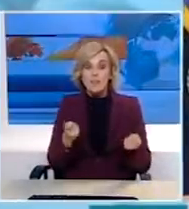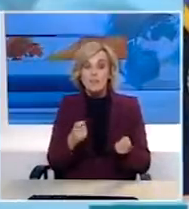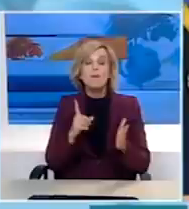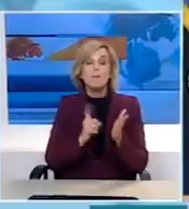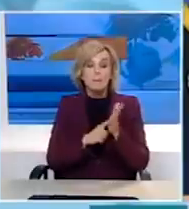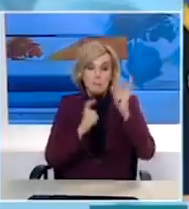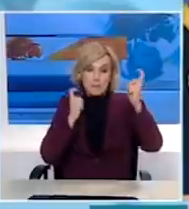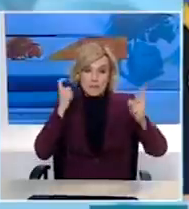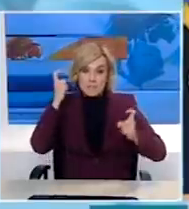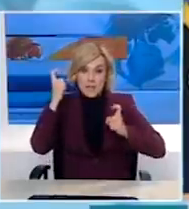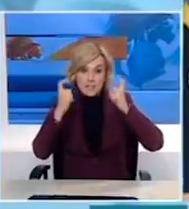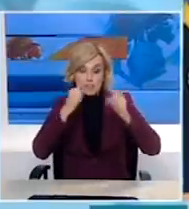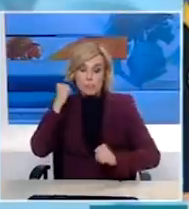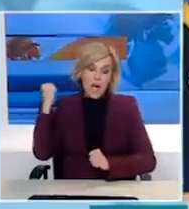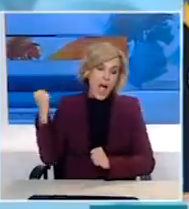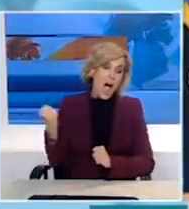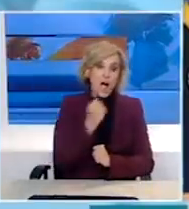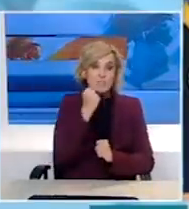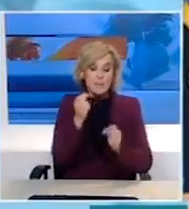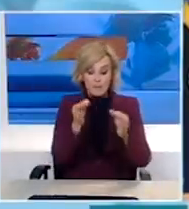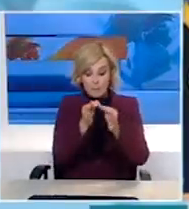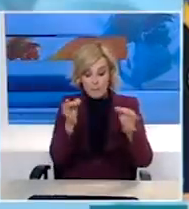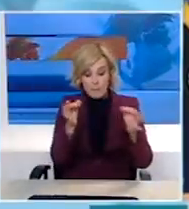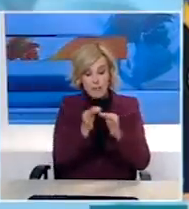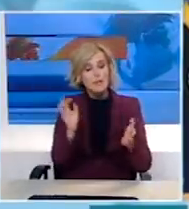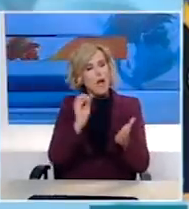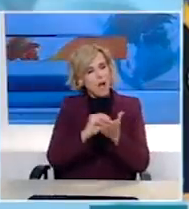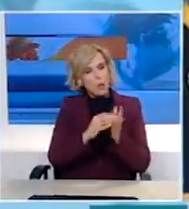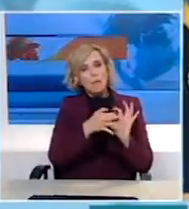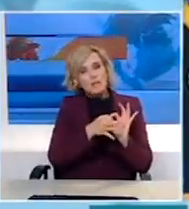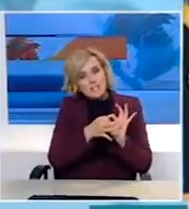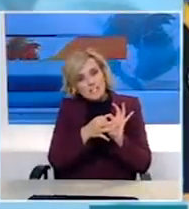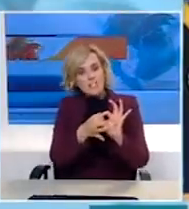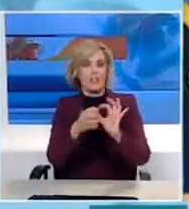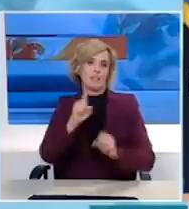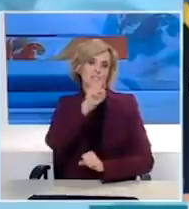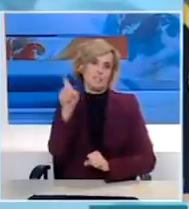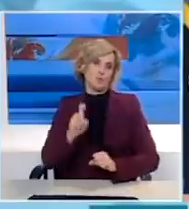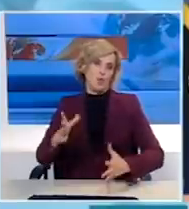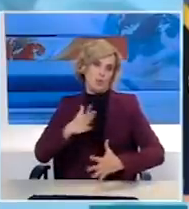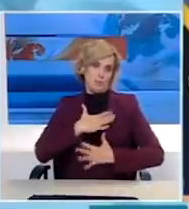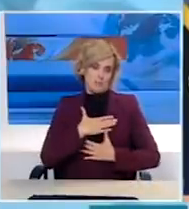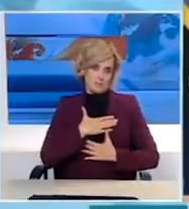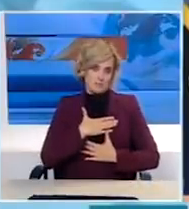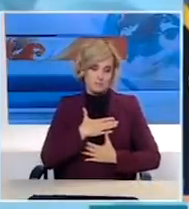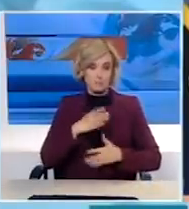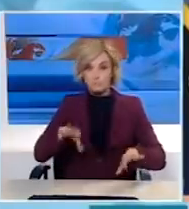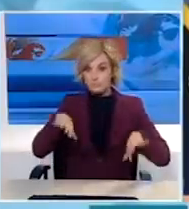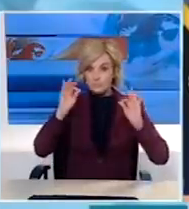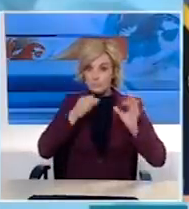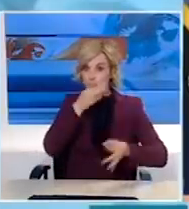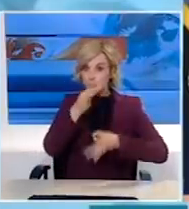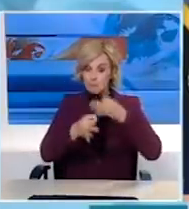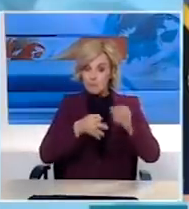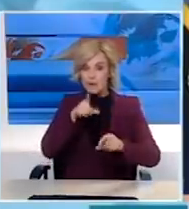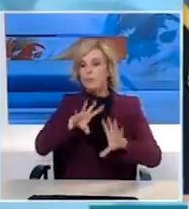αυστηρά να τηρήσουμε αυτά τα μέτρα. Διότι όπως είπα και στην αρχική μου τοποθέτηση και ενημέρωση, όλοι αυτοί